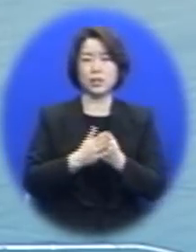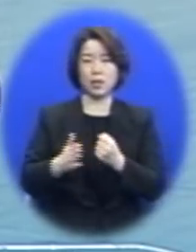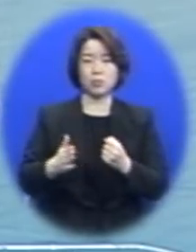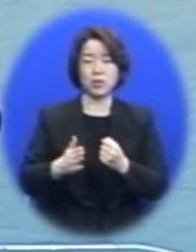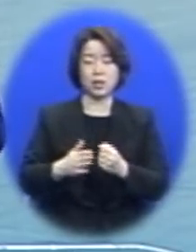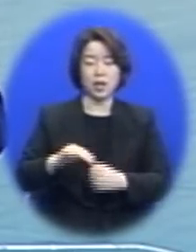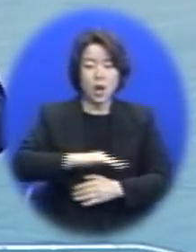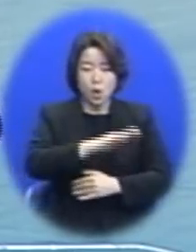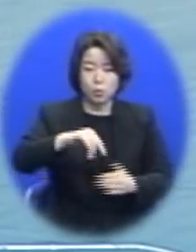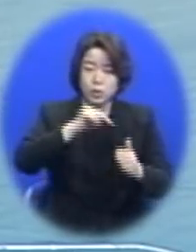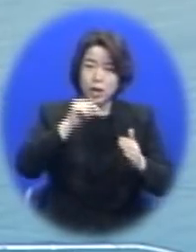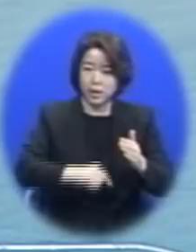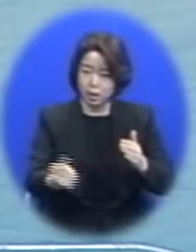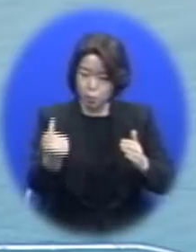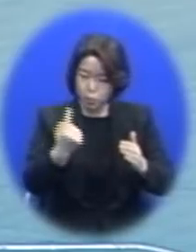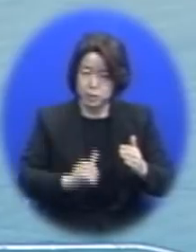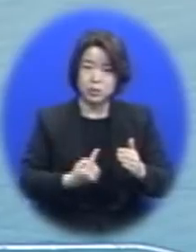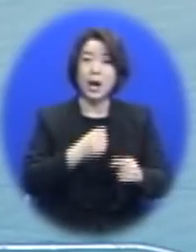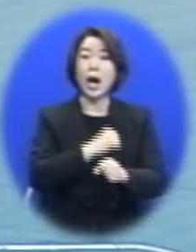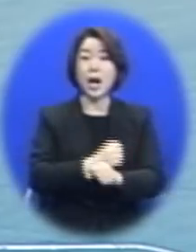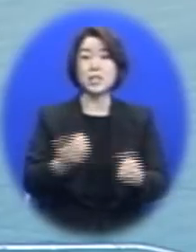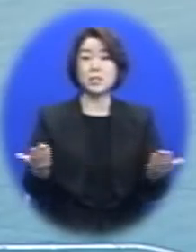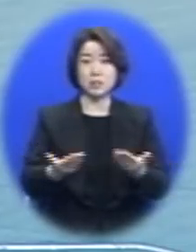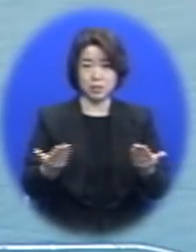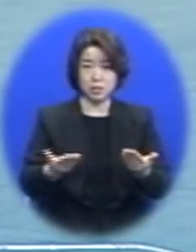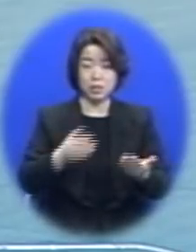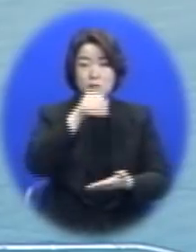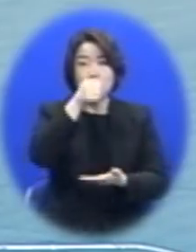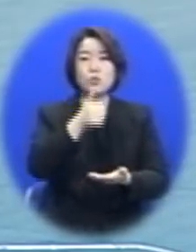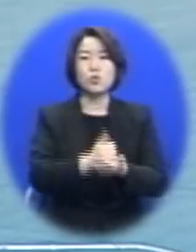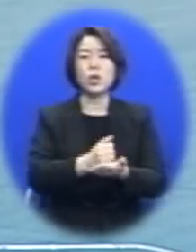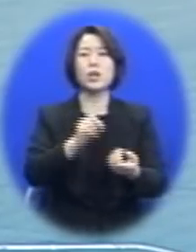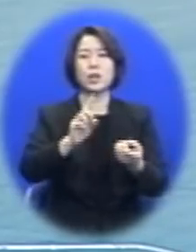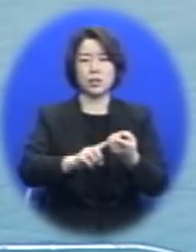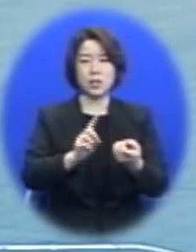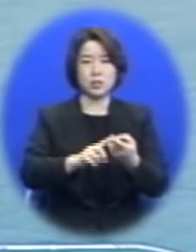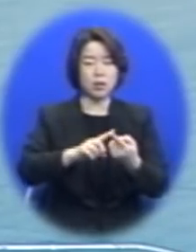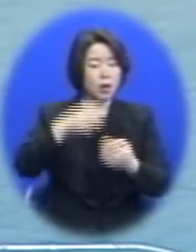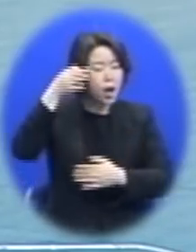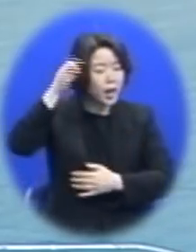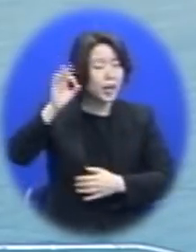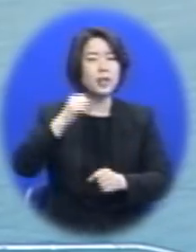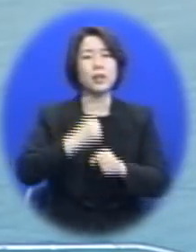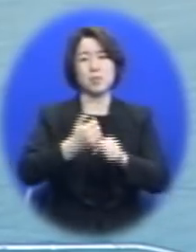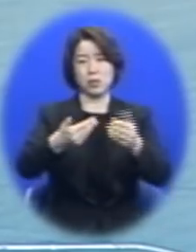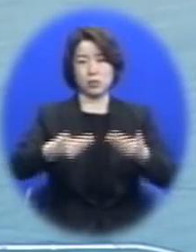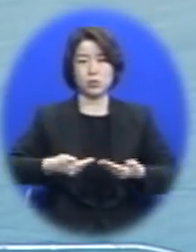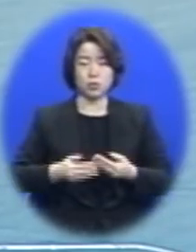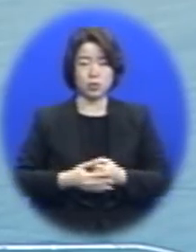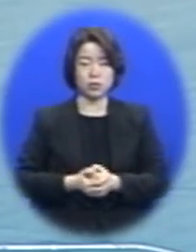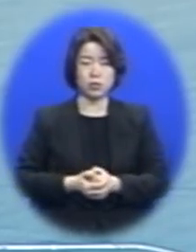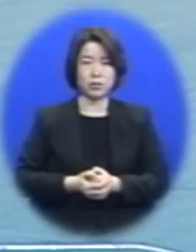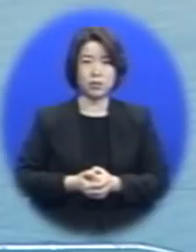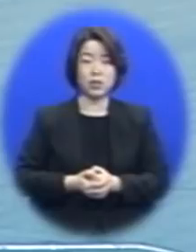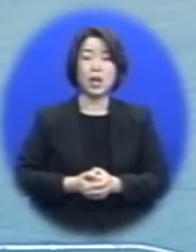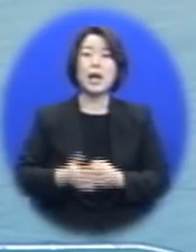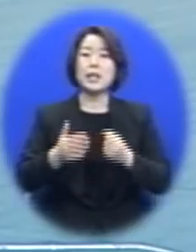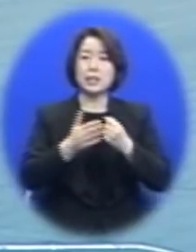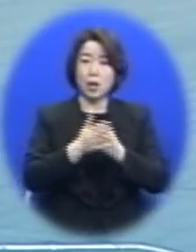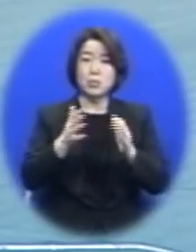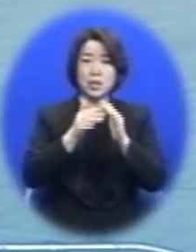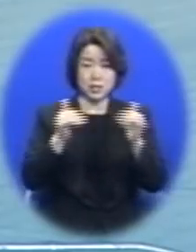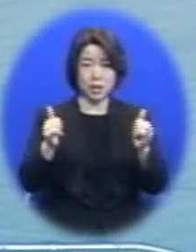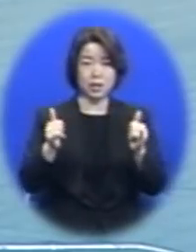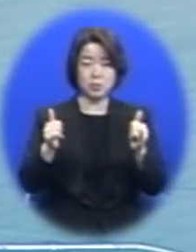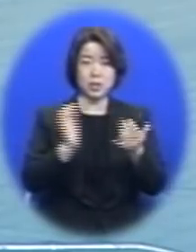성령께서 우리 안에 오셔서 하시는 일이 죄가 죄인 것을 깨닫게 하는 거예요 그래서 사람이